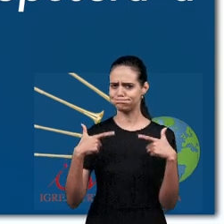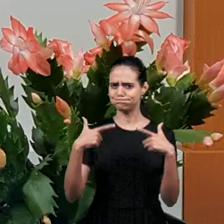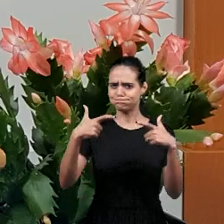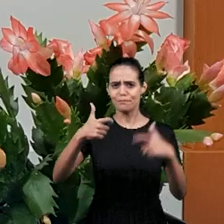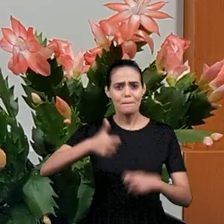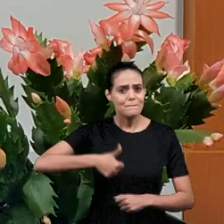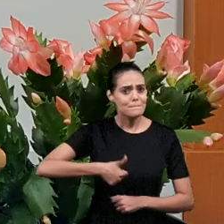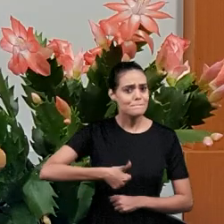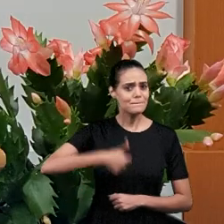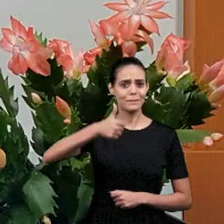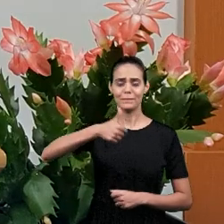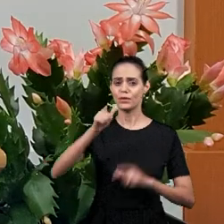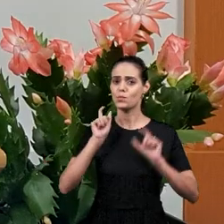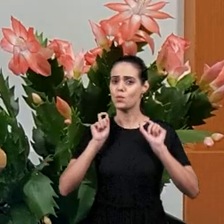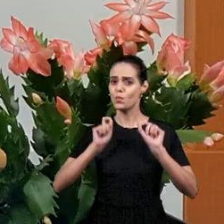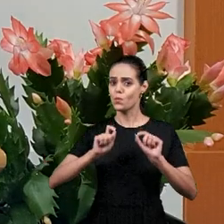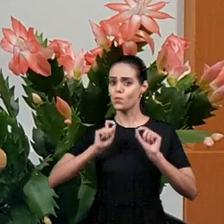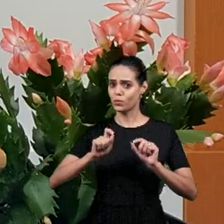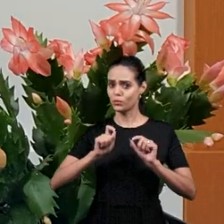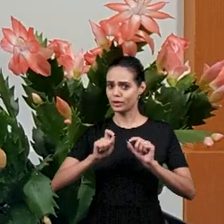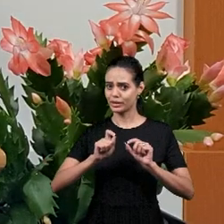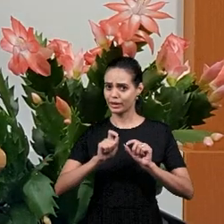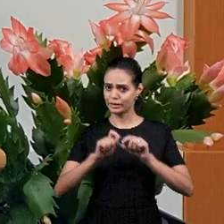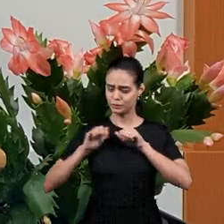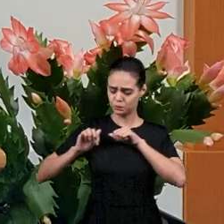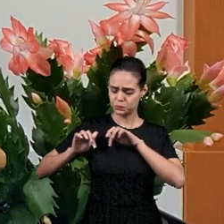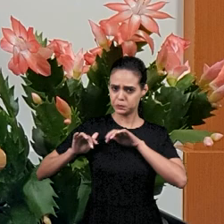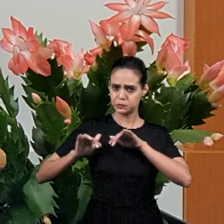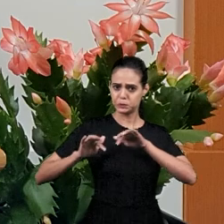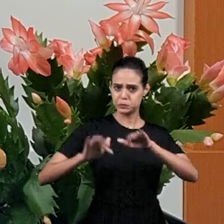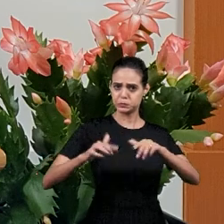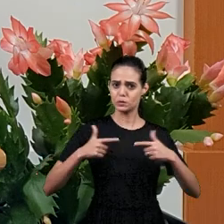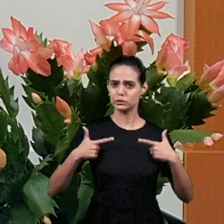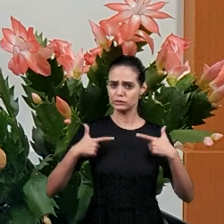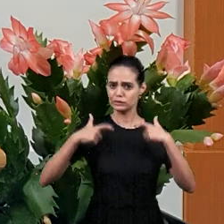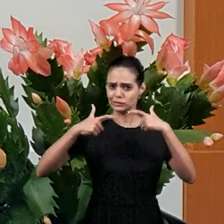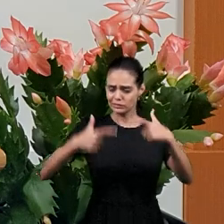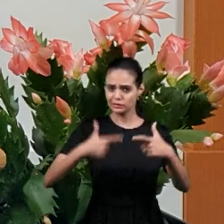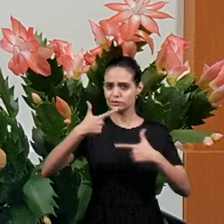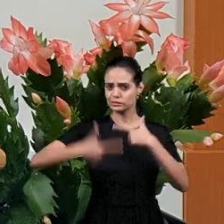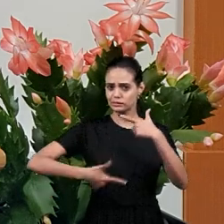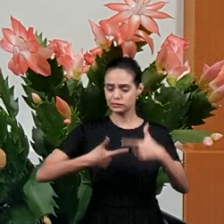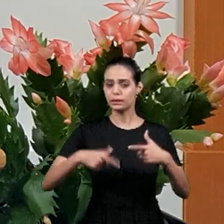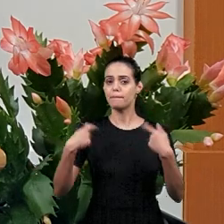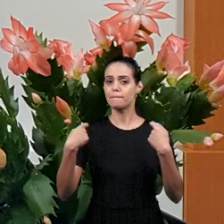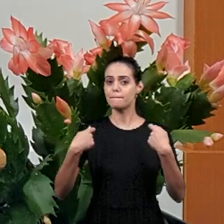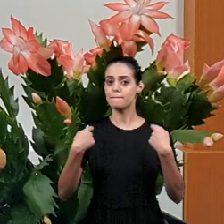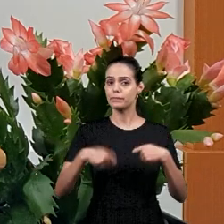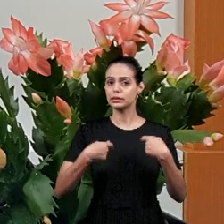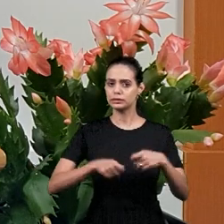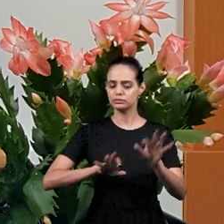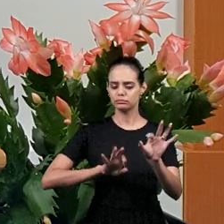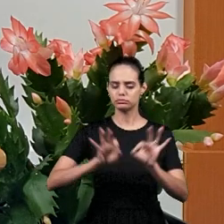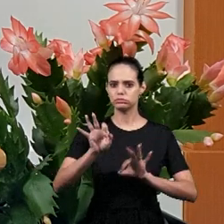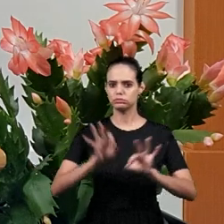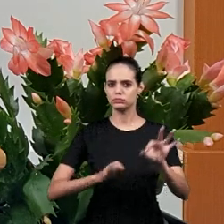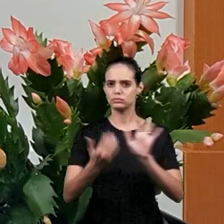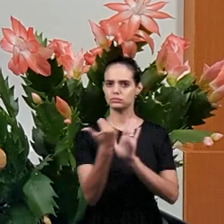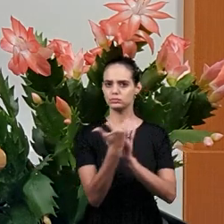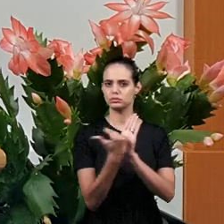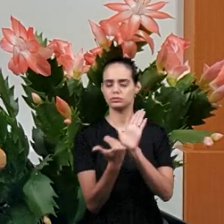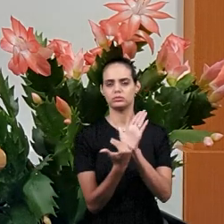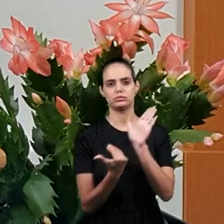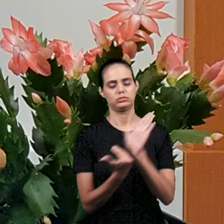cette bataille, donc c'était l'organisation, la grande bataille que nous avons toujours eue. D'abord, une